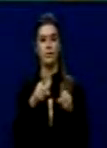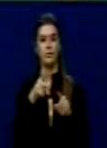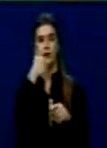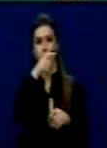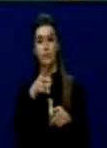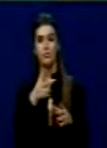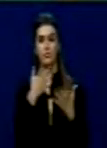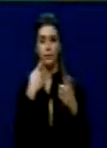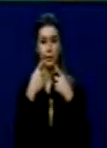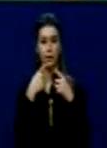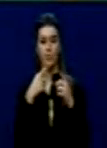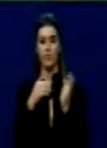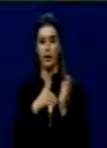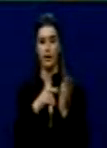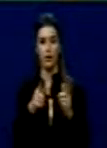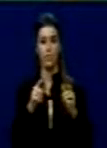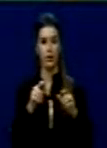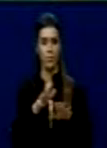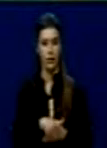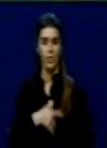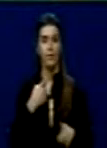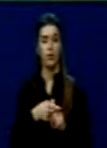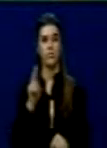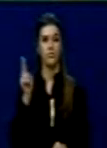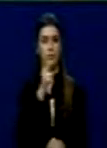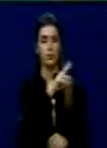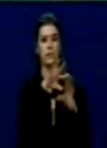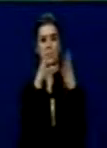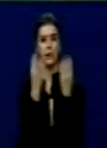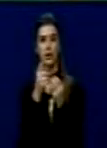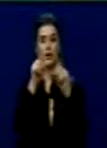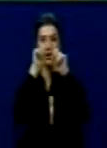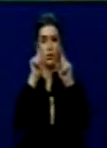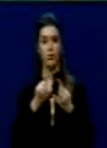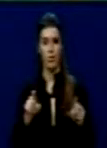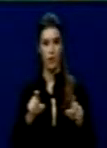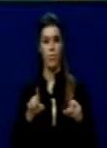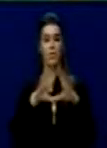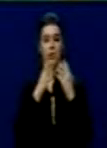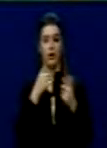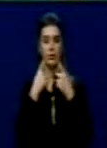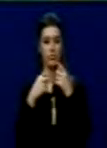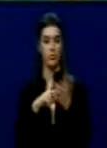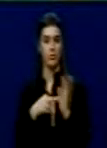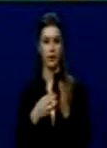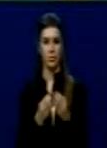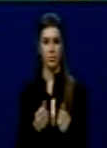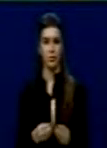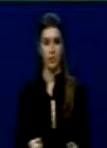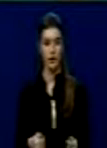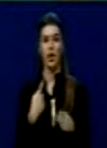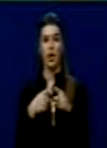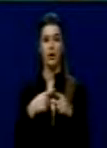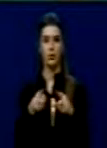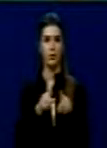të diskutohen nga kuvendi dhe të ftohen institucionet e Kosovës që të ndërmarrin masa për sanimin e kësaj gjendje. Sepse natyrisht vetëm diskutimi